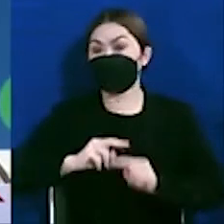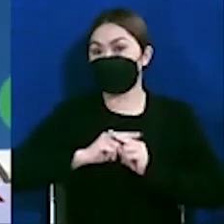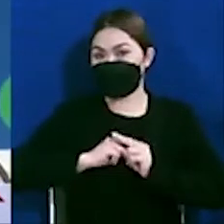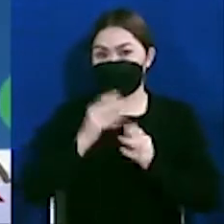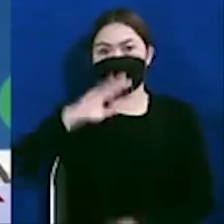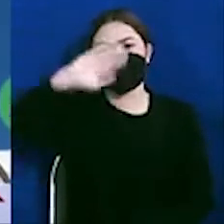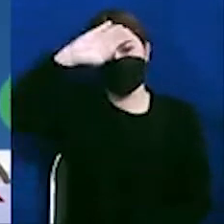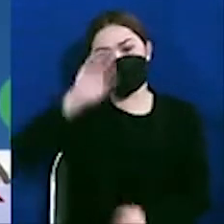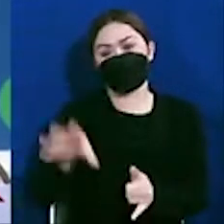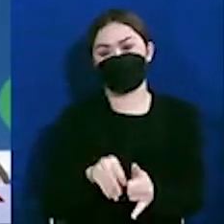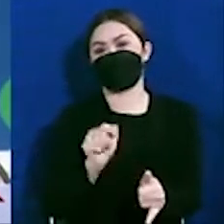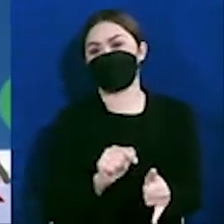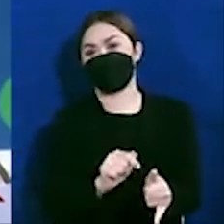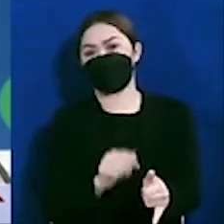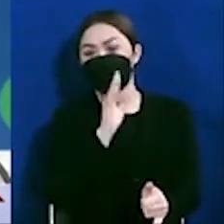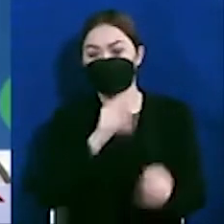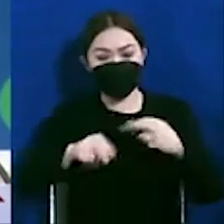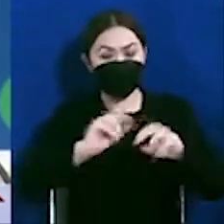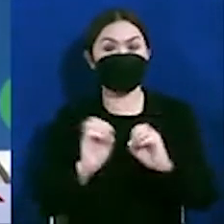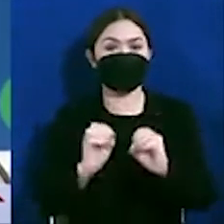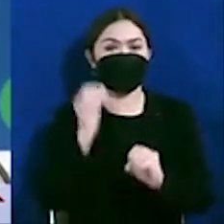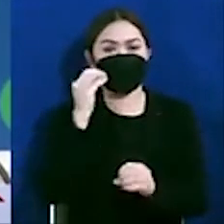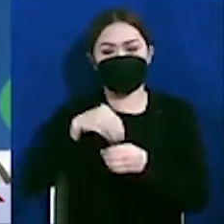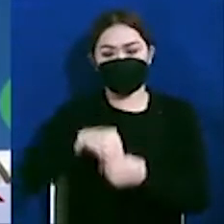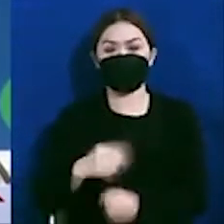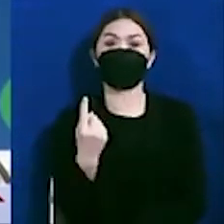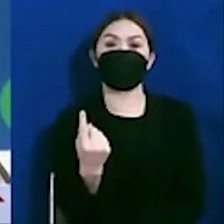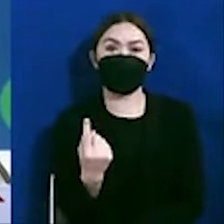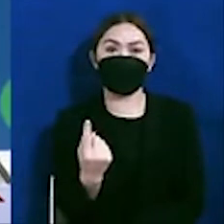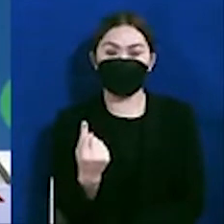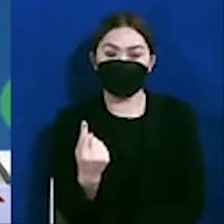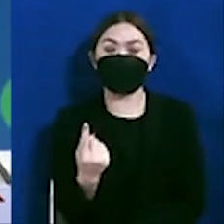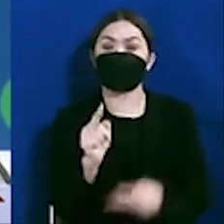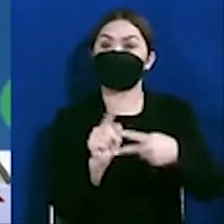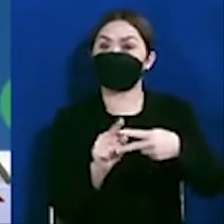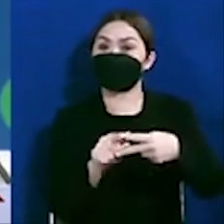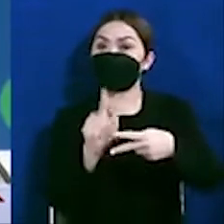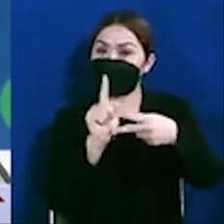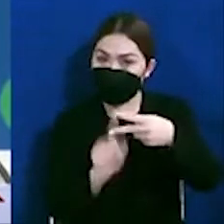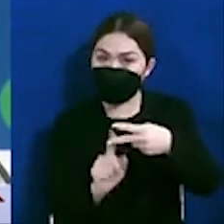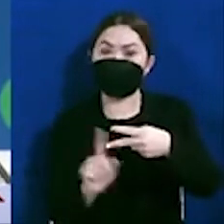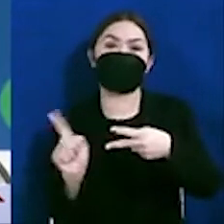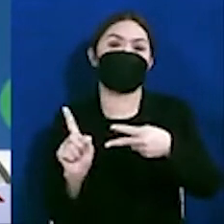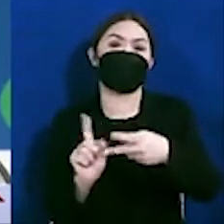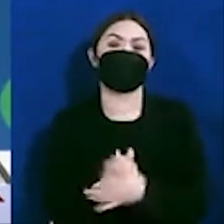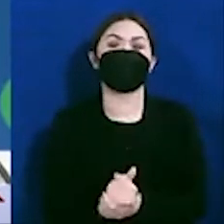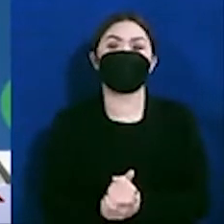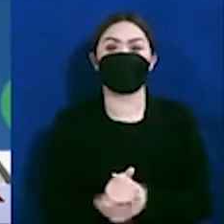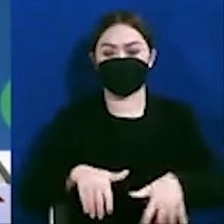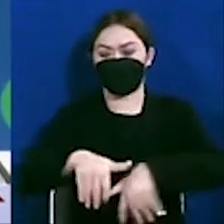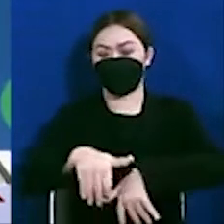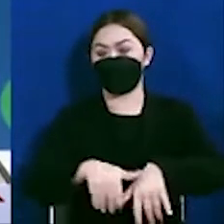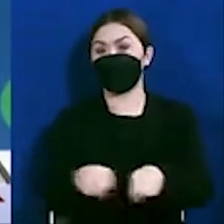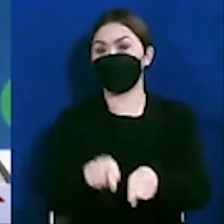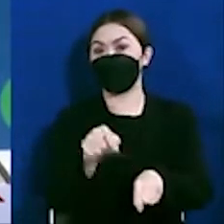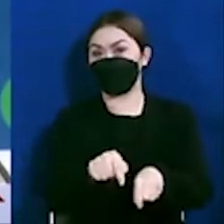ผู้ติดเชื้อนะครับถ้าไม่มีการดูแลและอยู่ที่บ้านคนเดียวนะครับผลเสียประการที่สองเป็นผลเสียต่อชุมชน